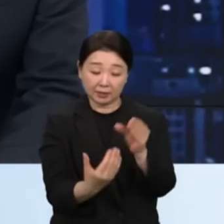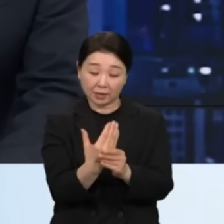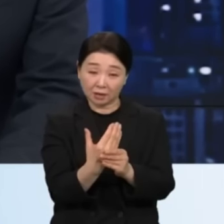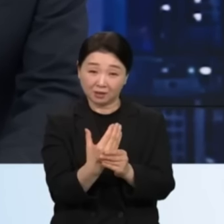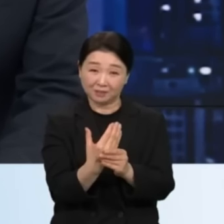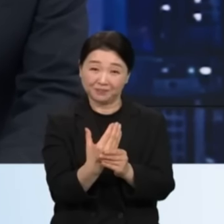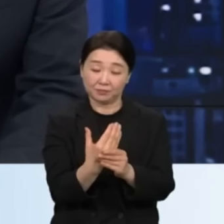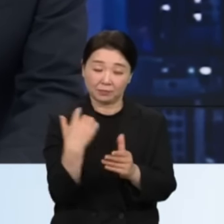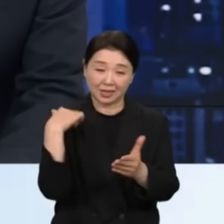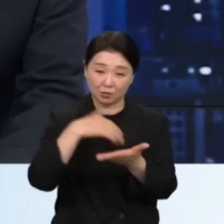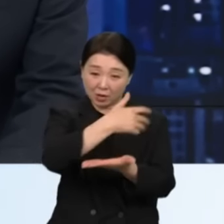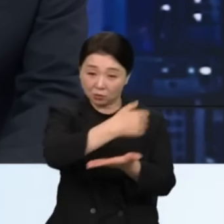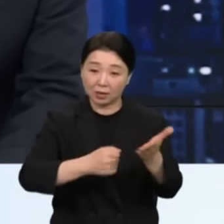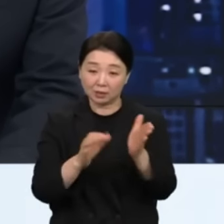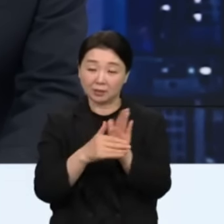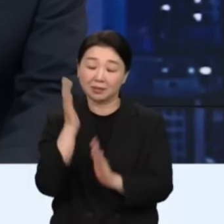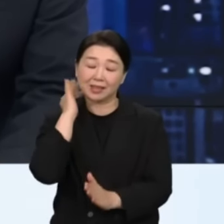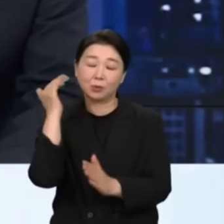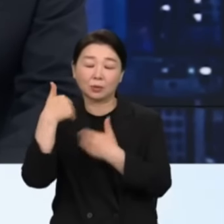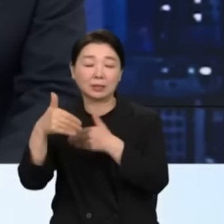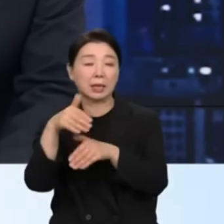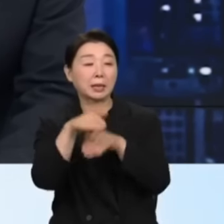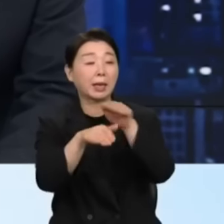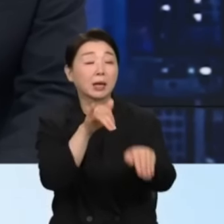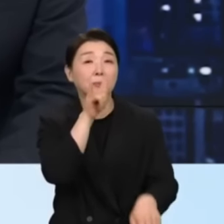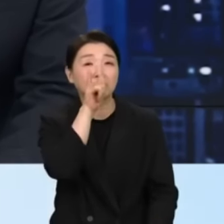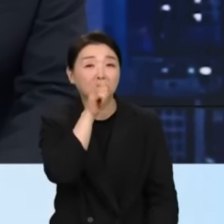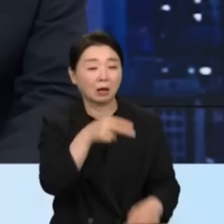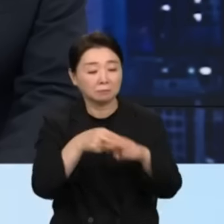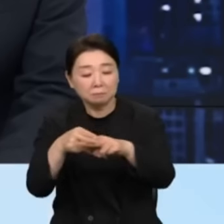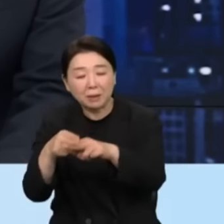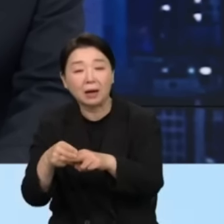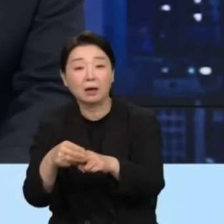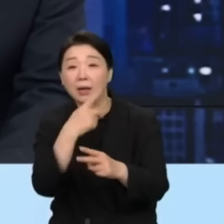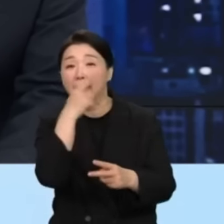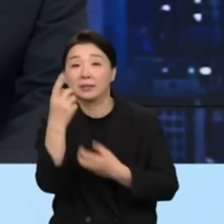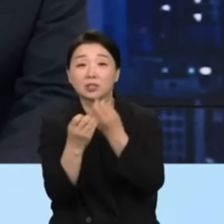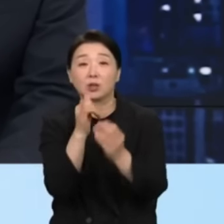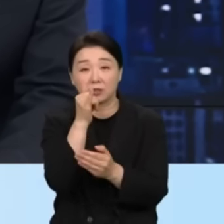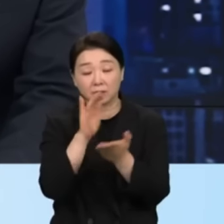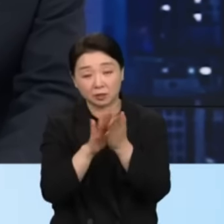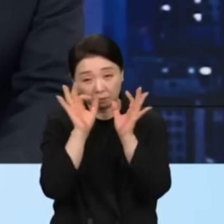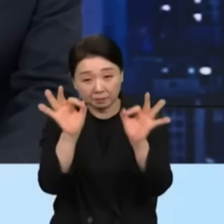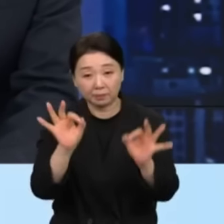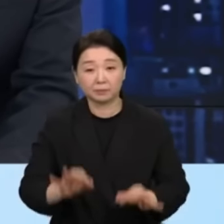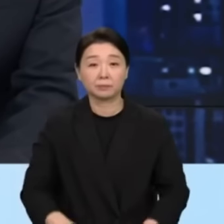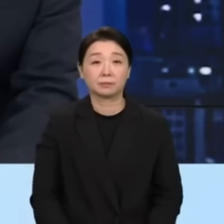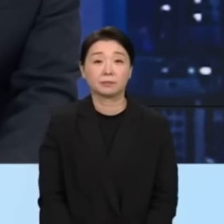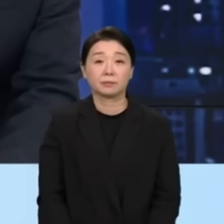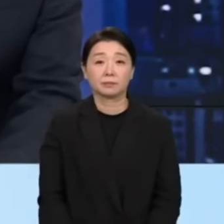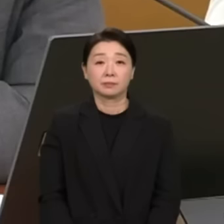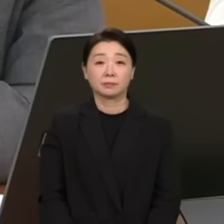과정에 대통령실이 개입한 것을 넘어서 주도한 것으로 보이는 증언이 나왔거든요. 직접 들어보겠습니다.